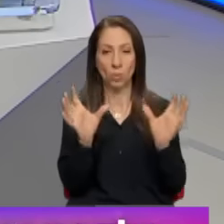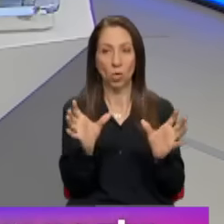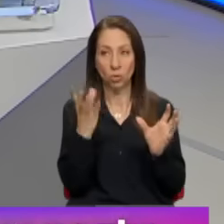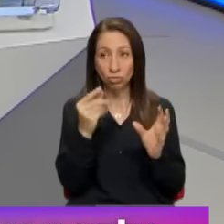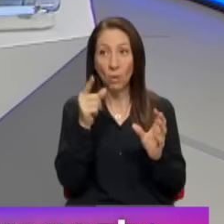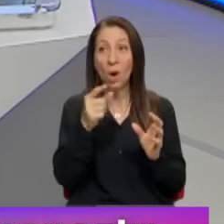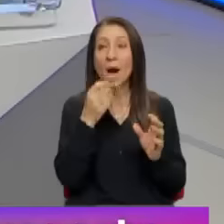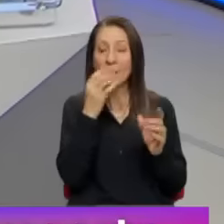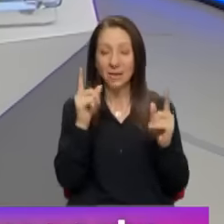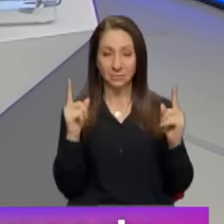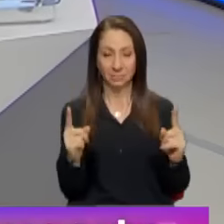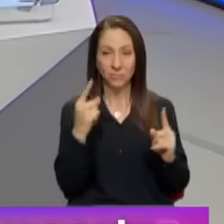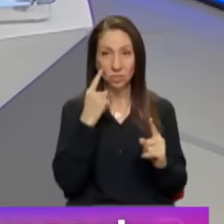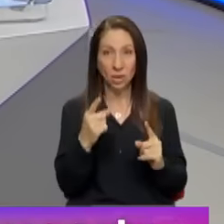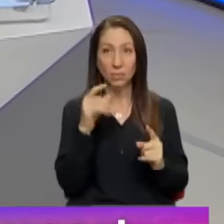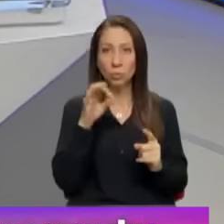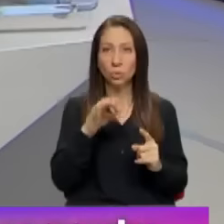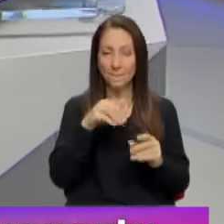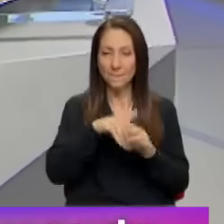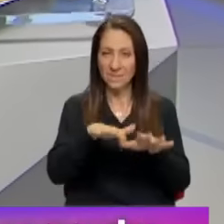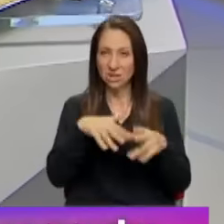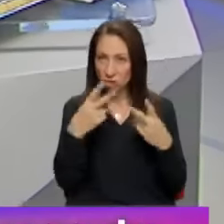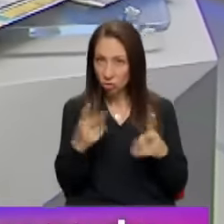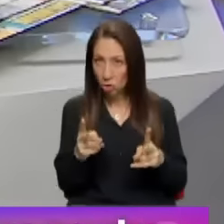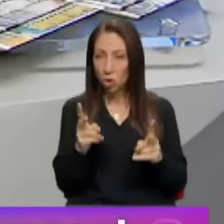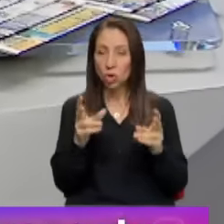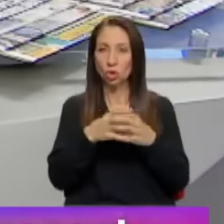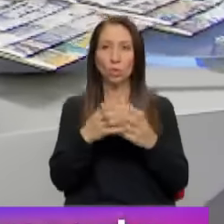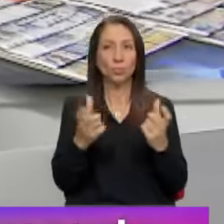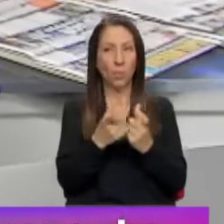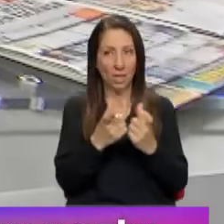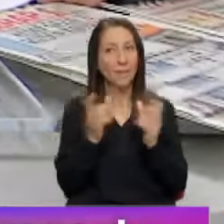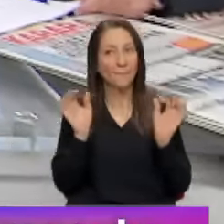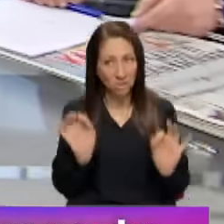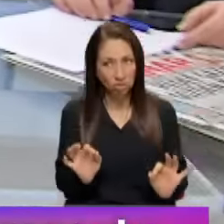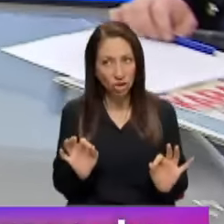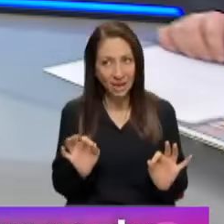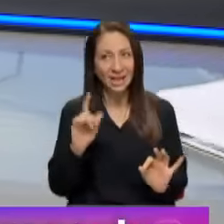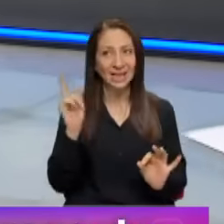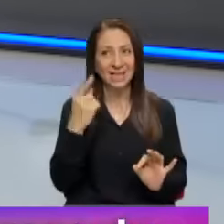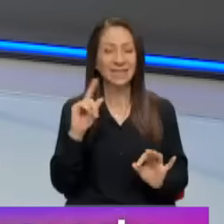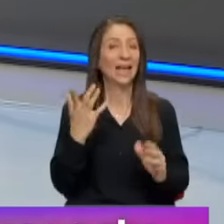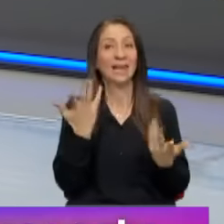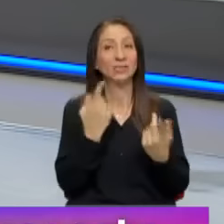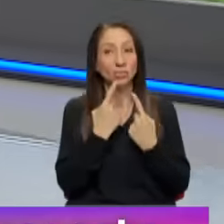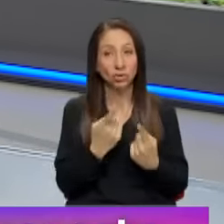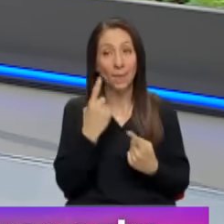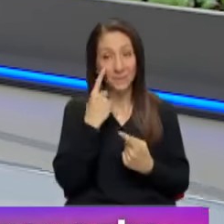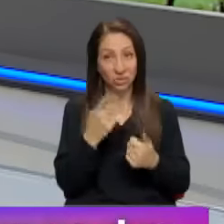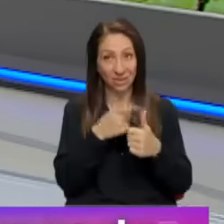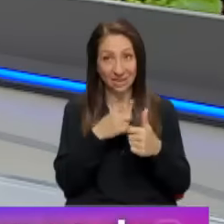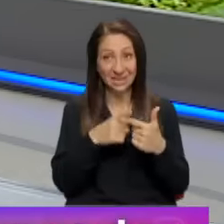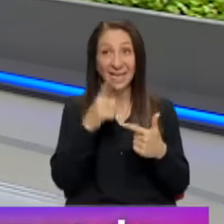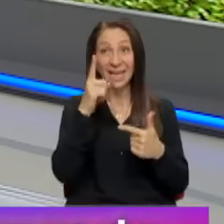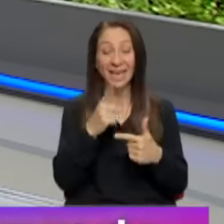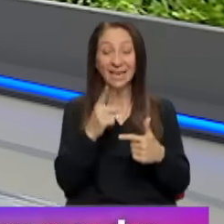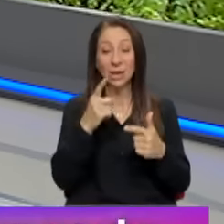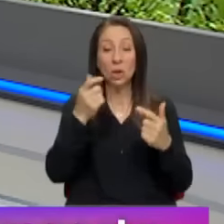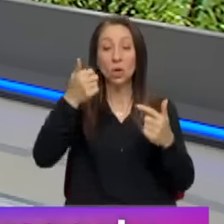O haber bloğunda şimdi bugün meclis açılıyor. Grup toplantıları da başlayacak. Liderler ne mesaj verecek buna bakacağız. İlk